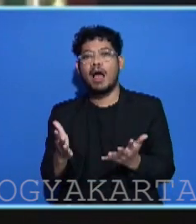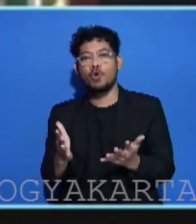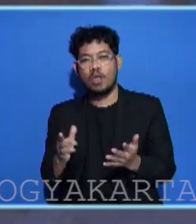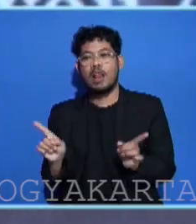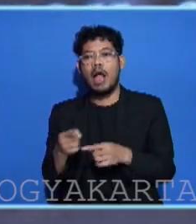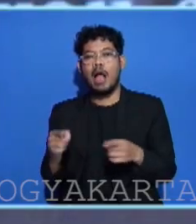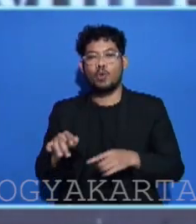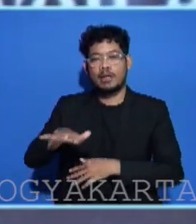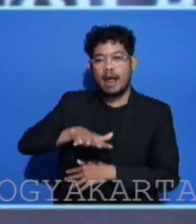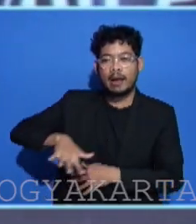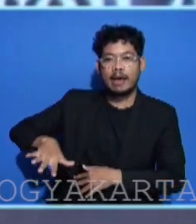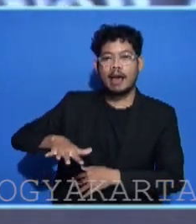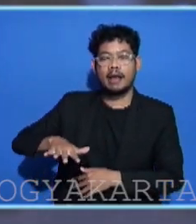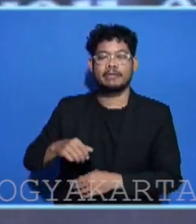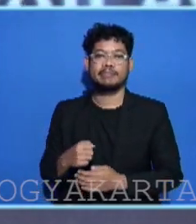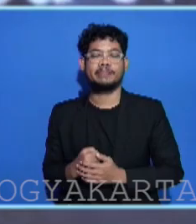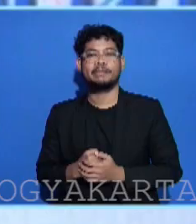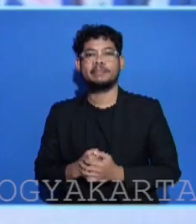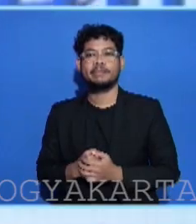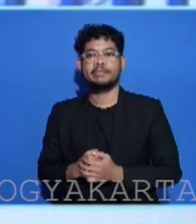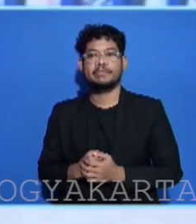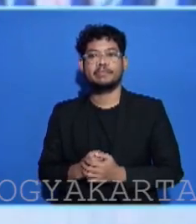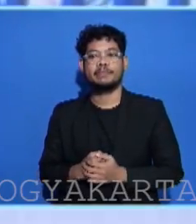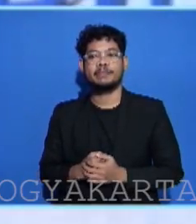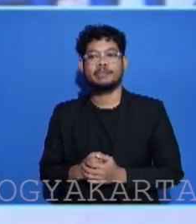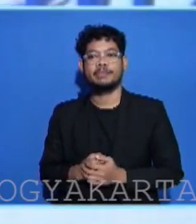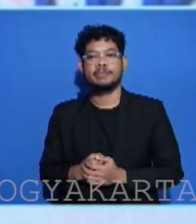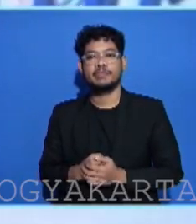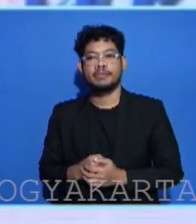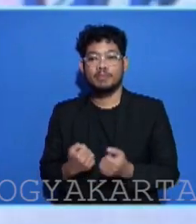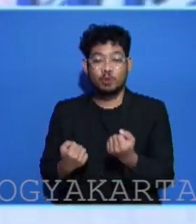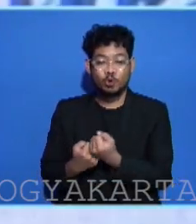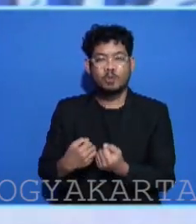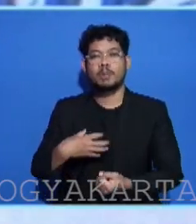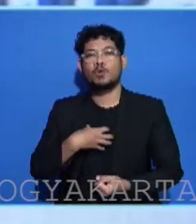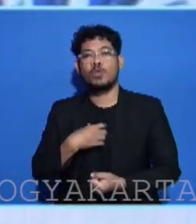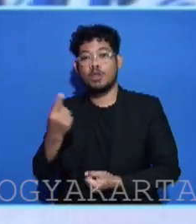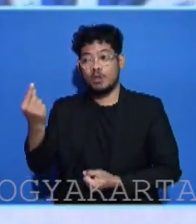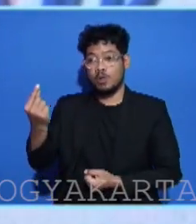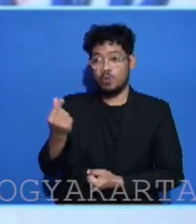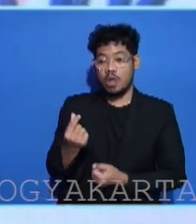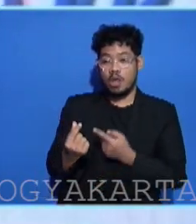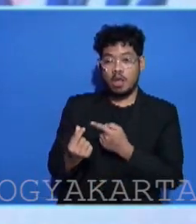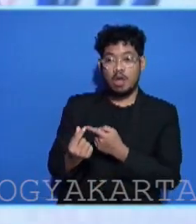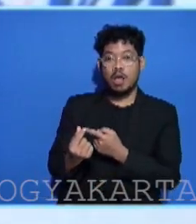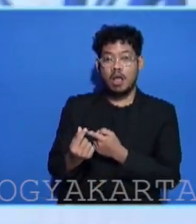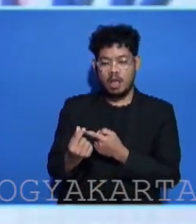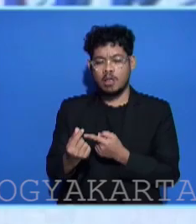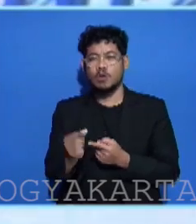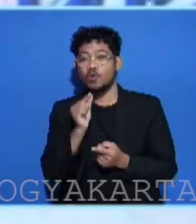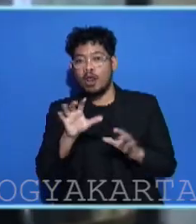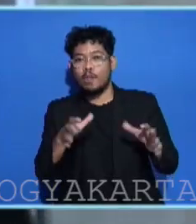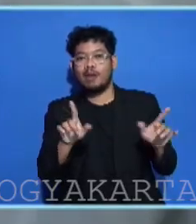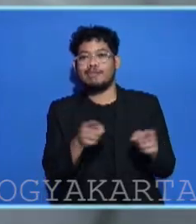eksplor. Dengan memberikan dukungan moral maupun material, tentunya kehadiran paduan suara asal kota Gudeg, Yogyakarta